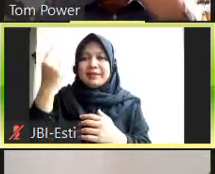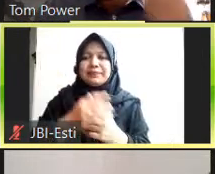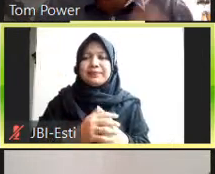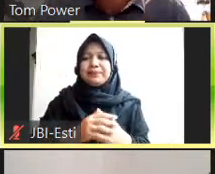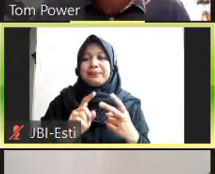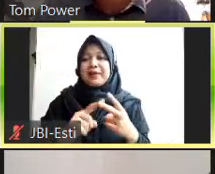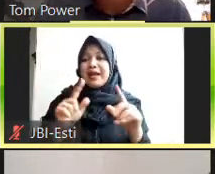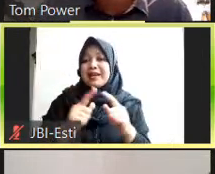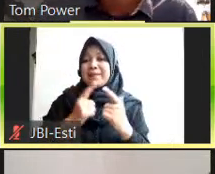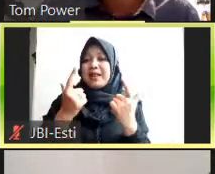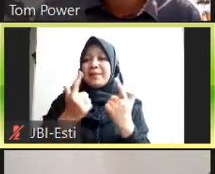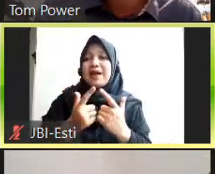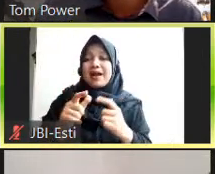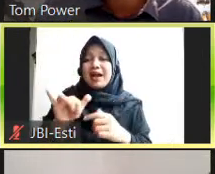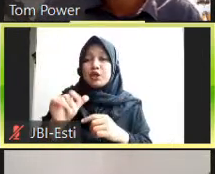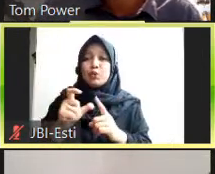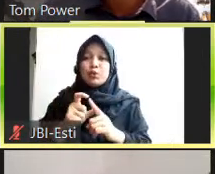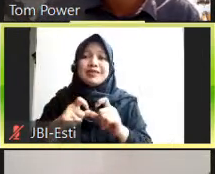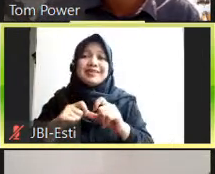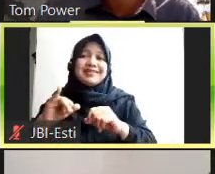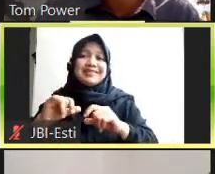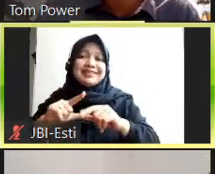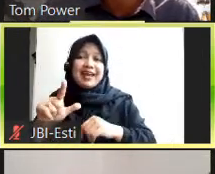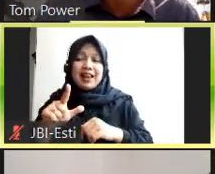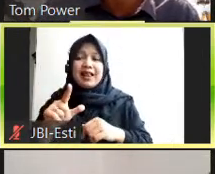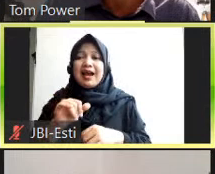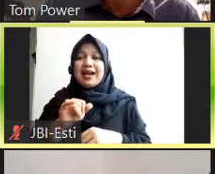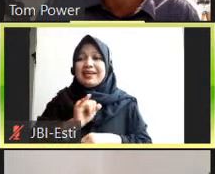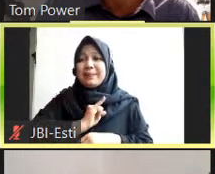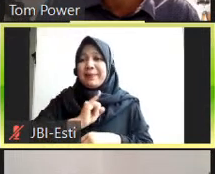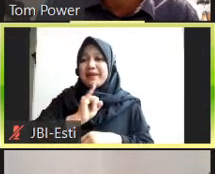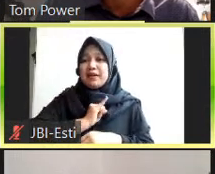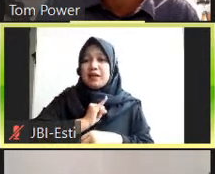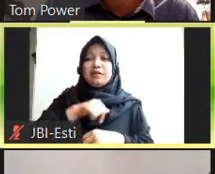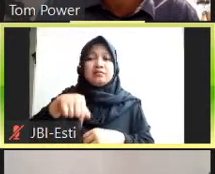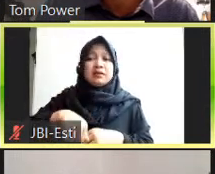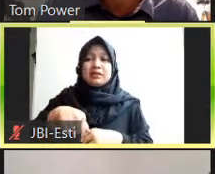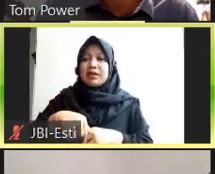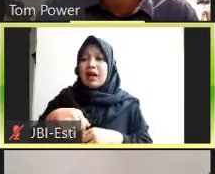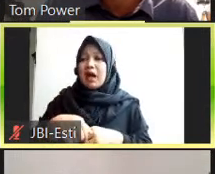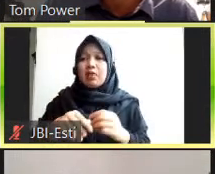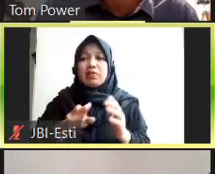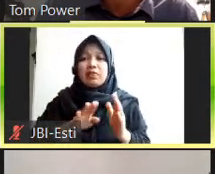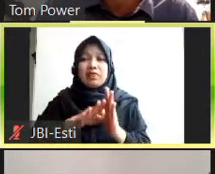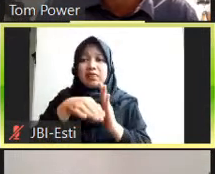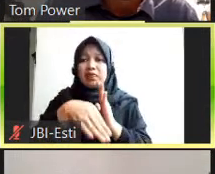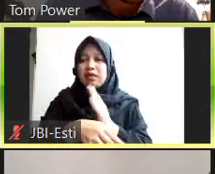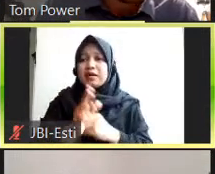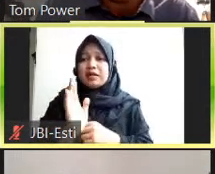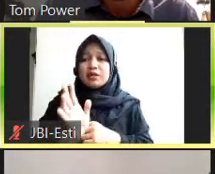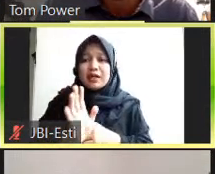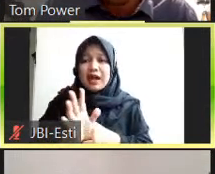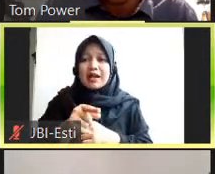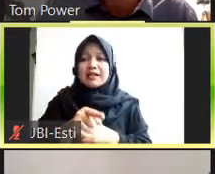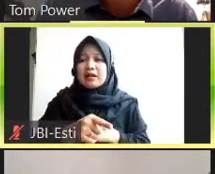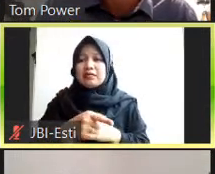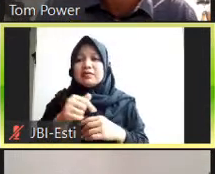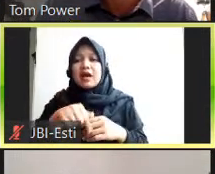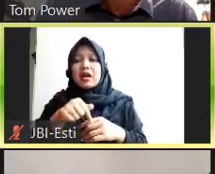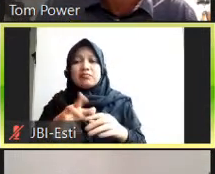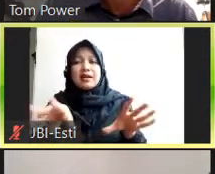yudisial yang independen sudah terancam, dan politisasi yang terjadi di lembaga-lembaga tersebut itu semakin